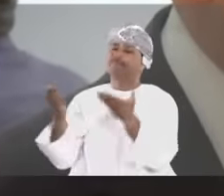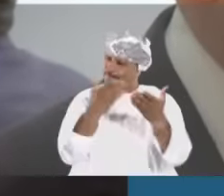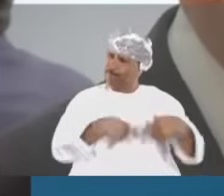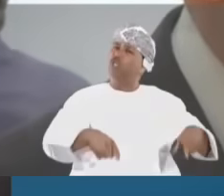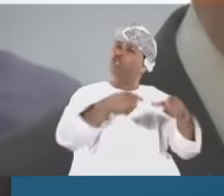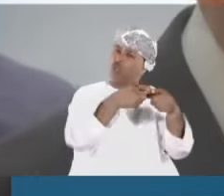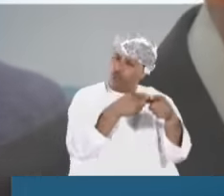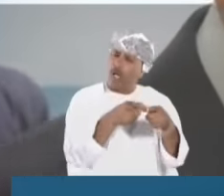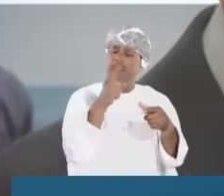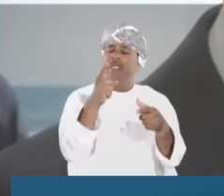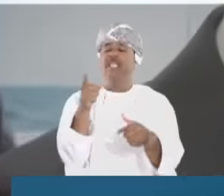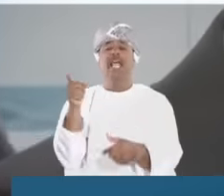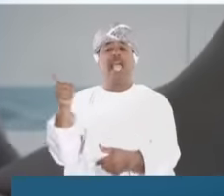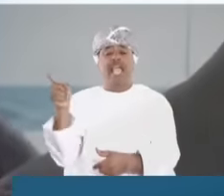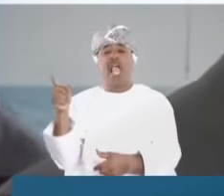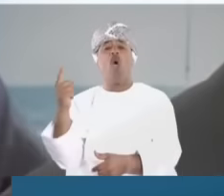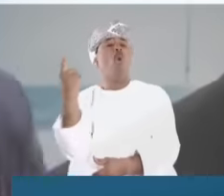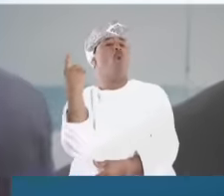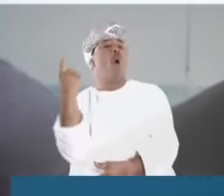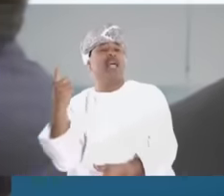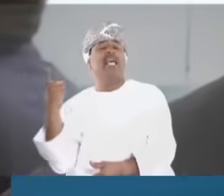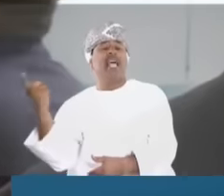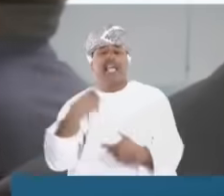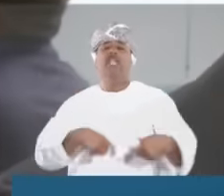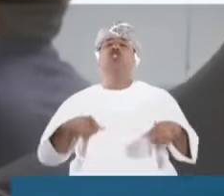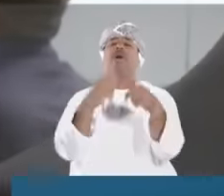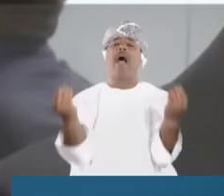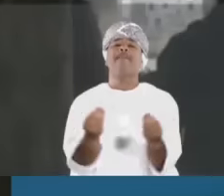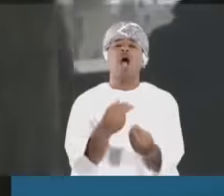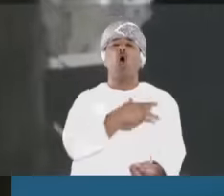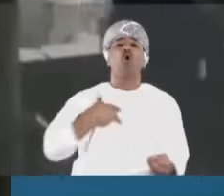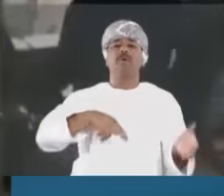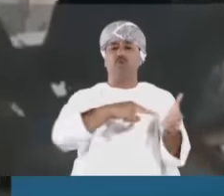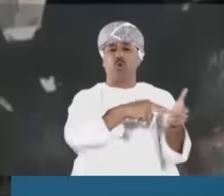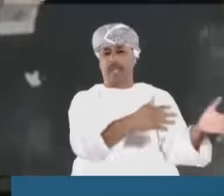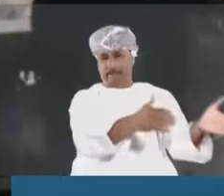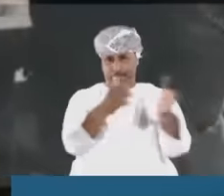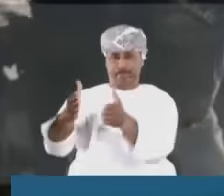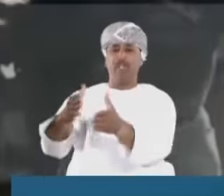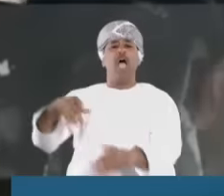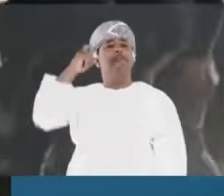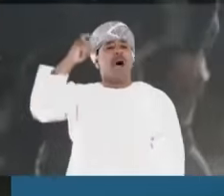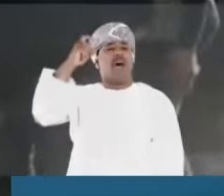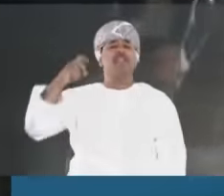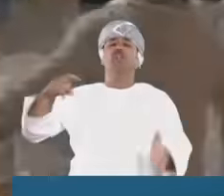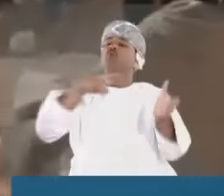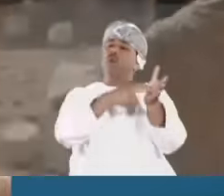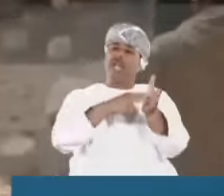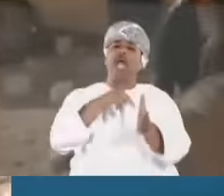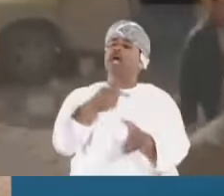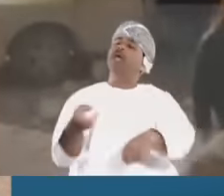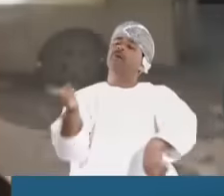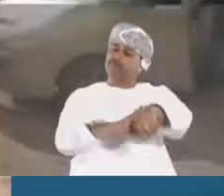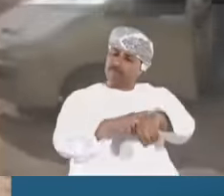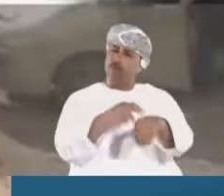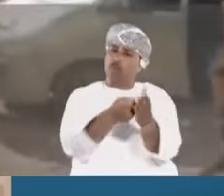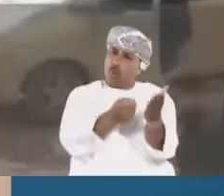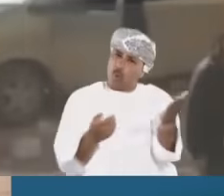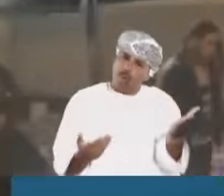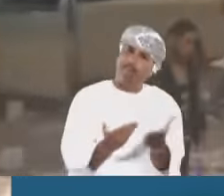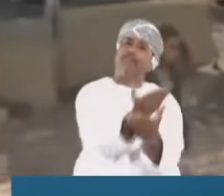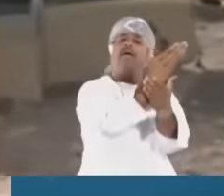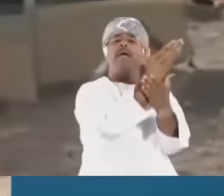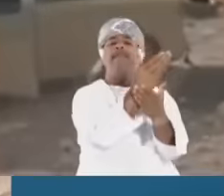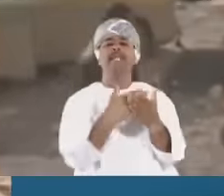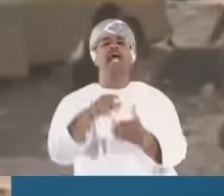وإنها هي الوحيدة التي ينبغي أن تتفاوض. المعارضة السورية من جهتها جددت في رسالة بعثتها